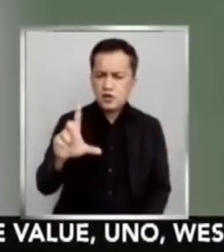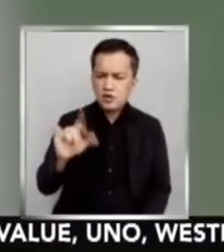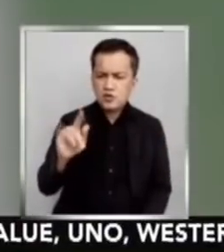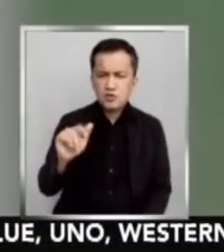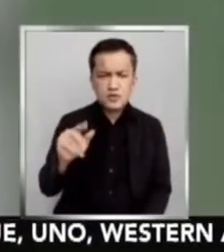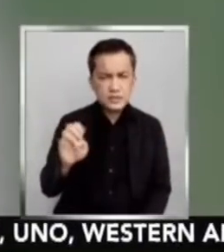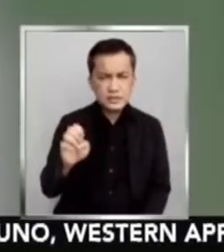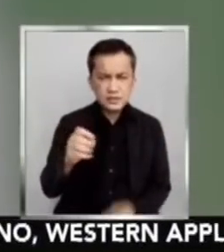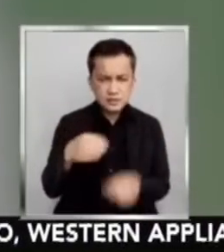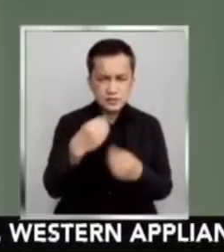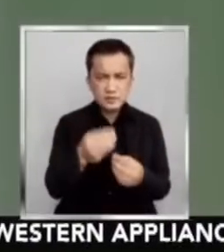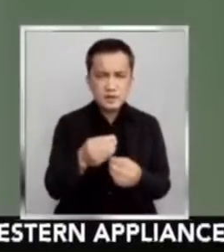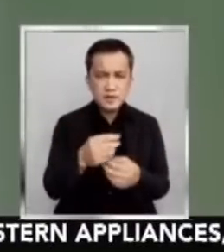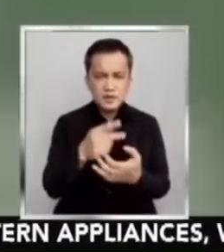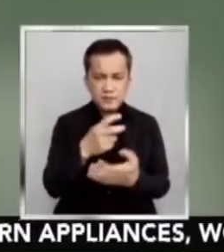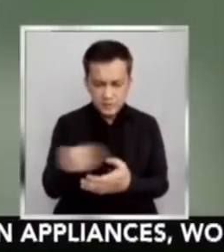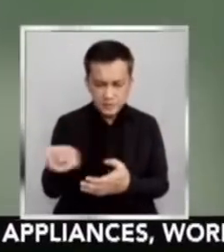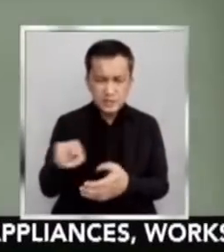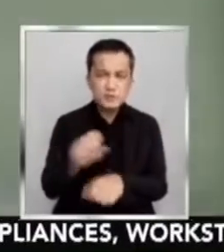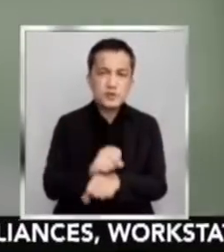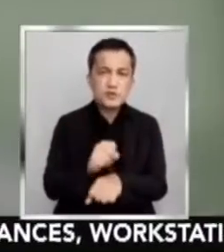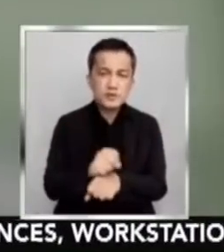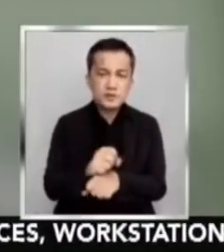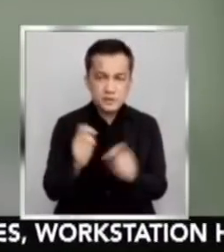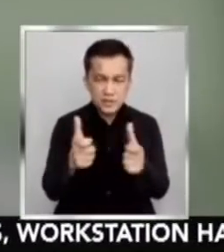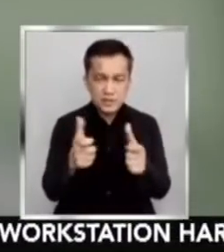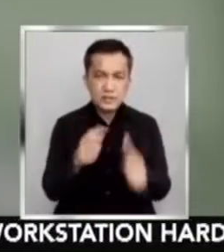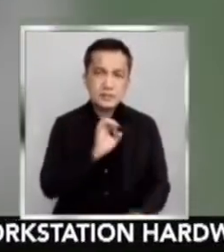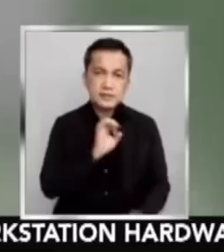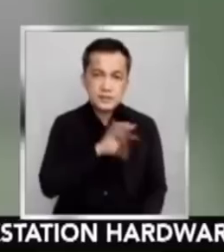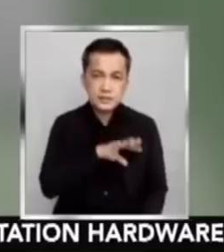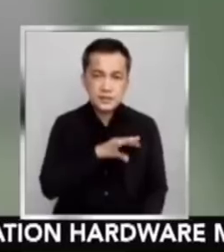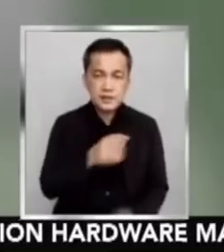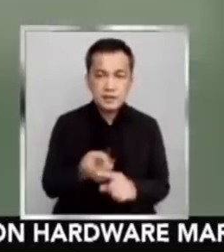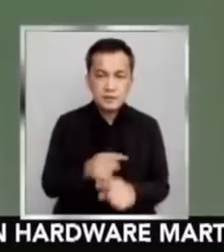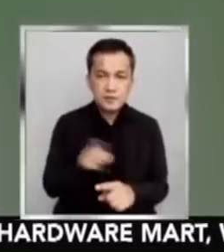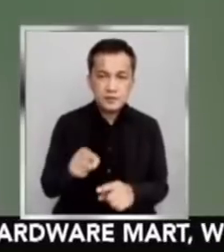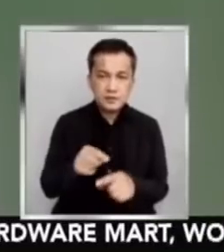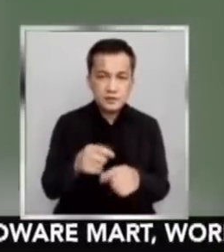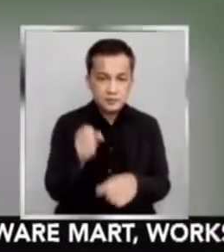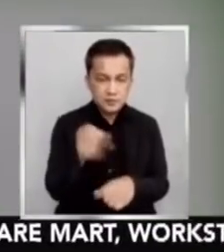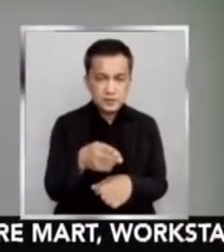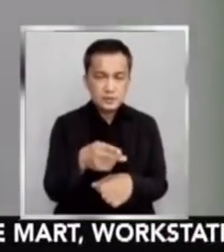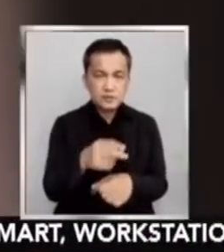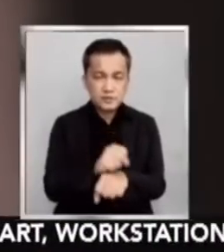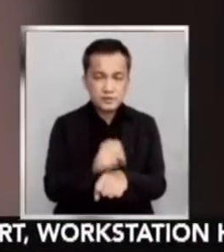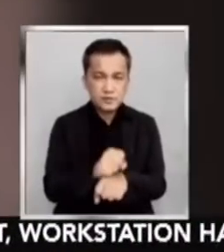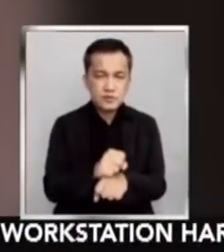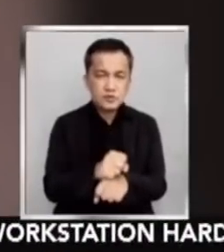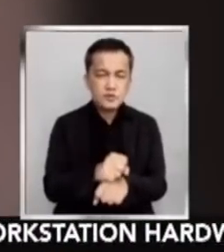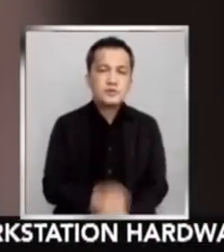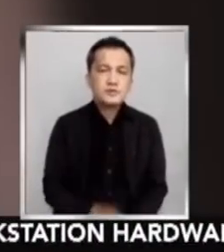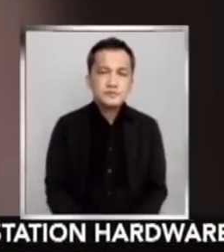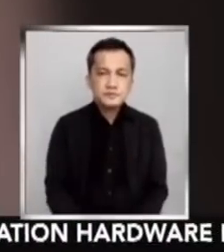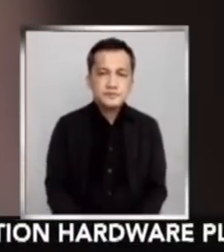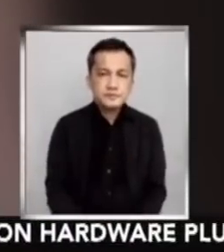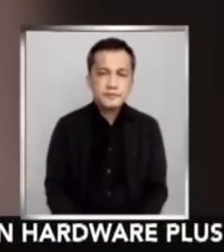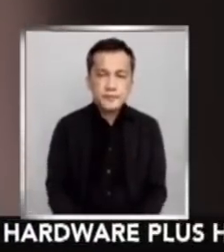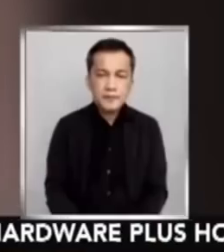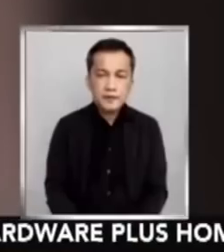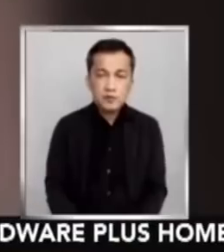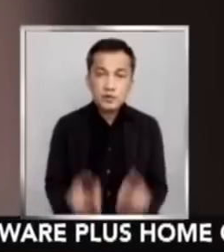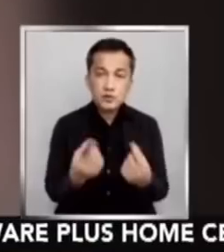ng part-time job at agarang kita mula sa mga ipapagawang task o utos. Ang gagawin